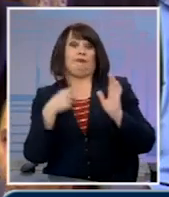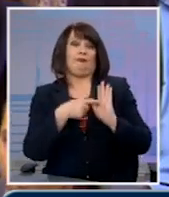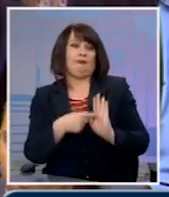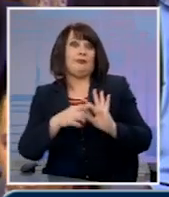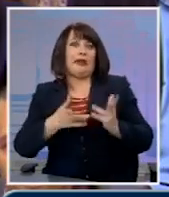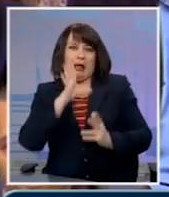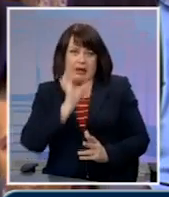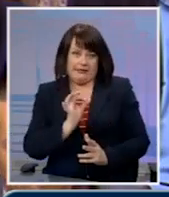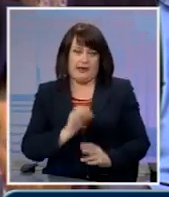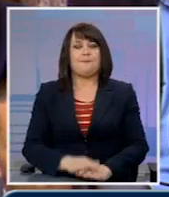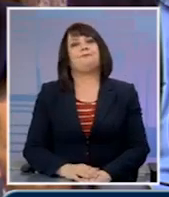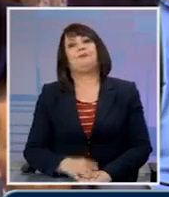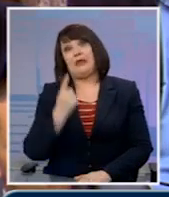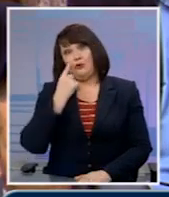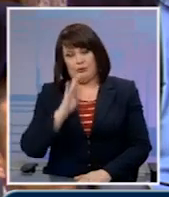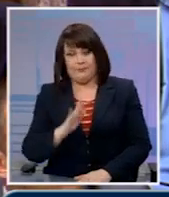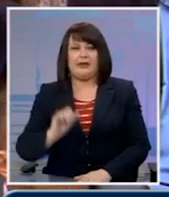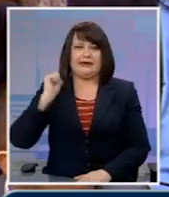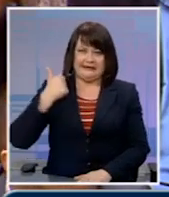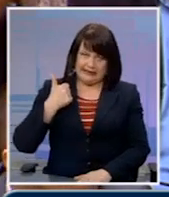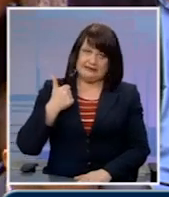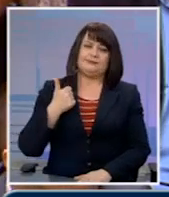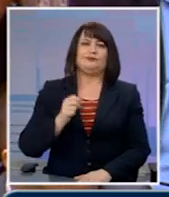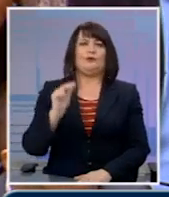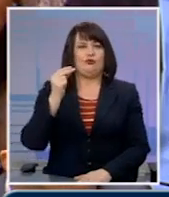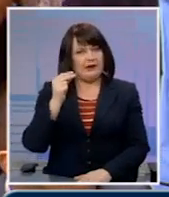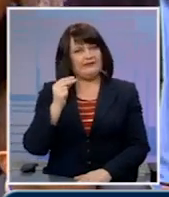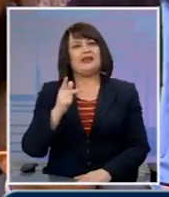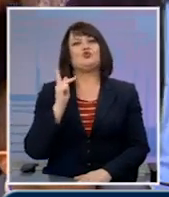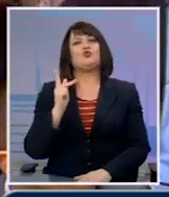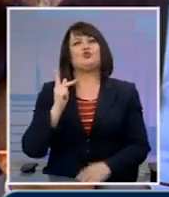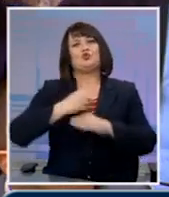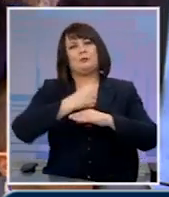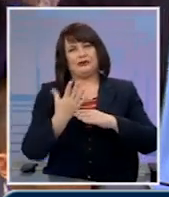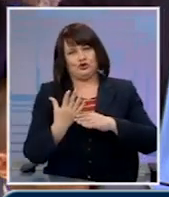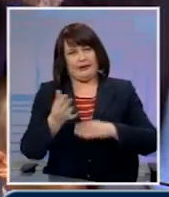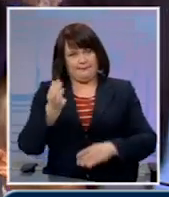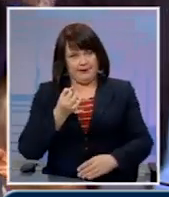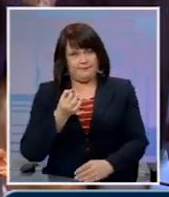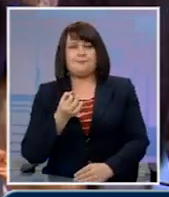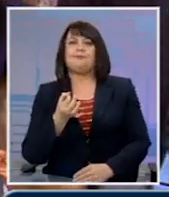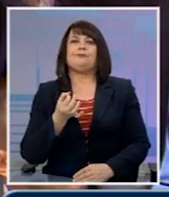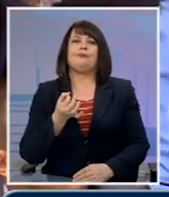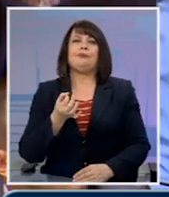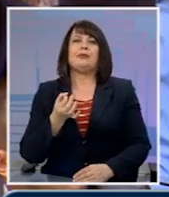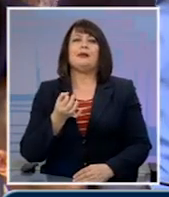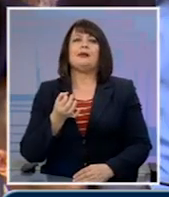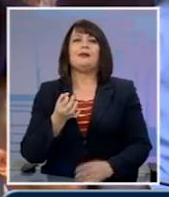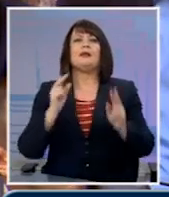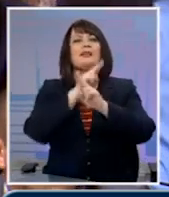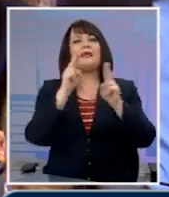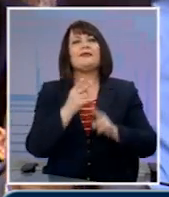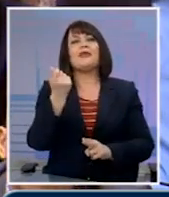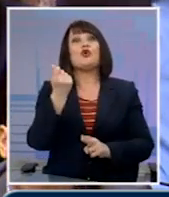είπε χθες ο συνάδελφος ο κύριος κουτσούκος του πασοκ αναφέρθηκε στο διεθνή